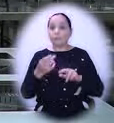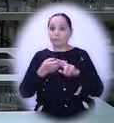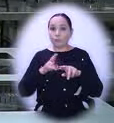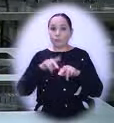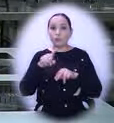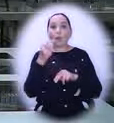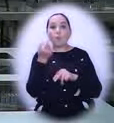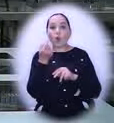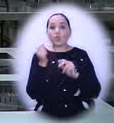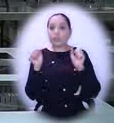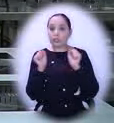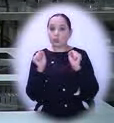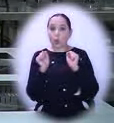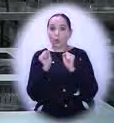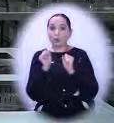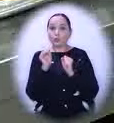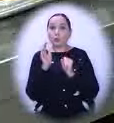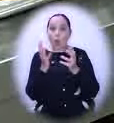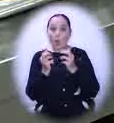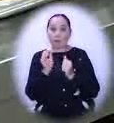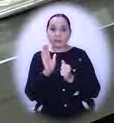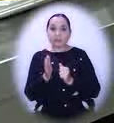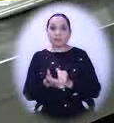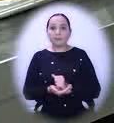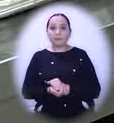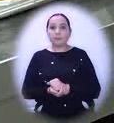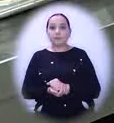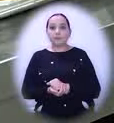Buni birozgina sovutib olamiz.